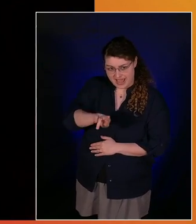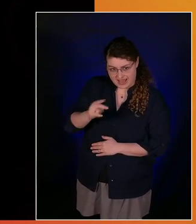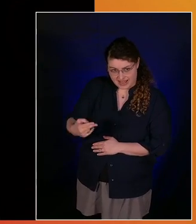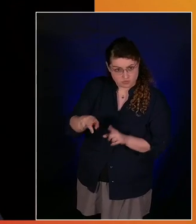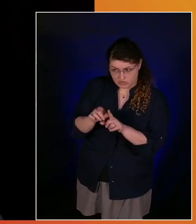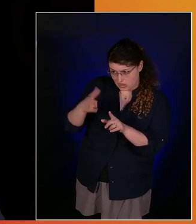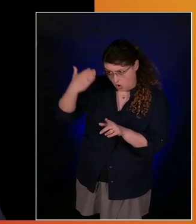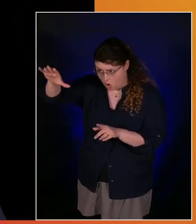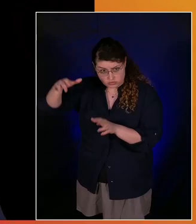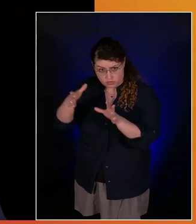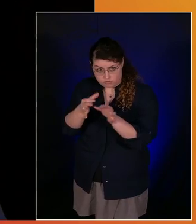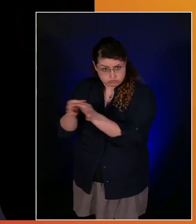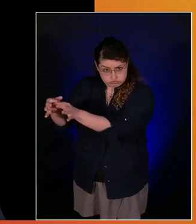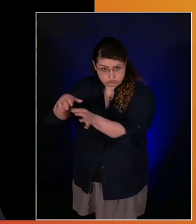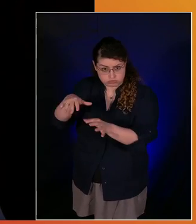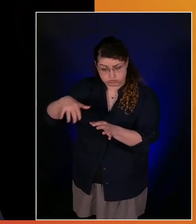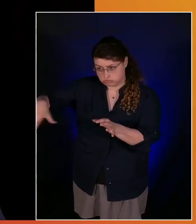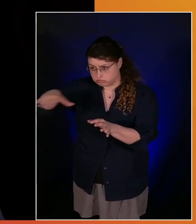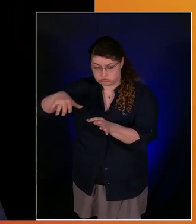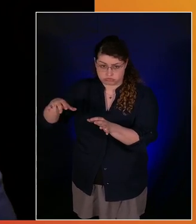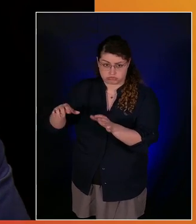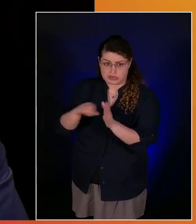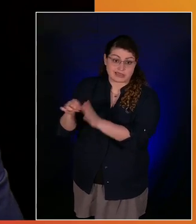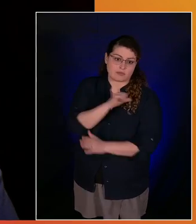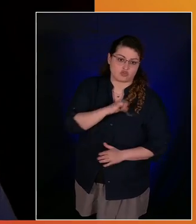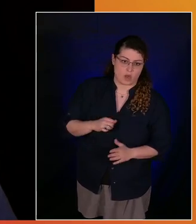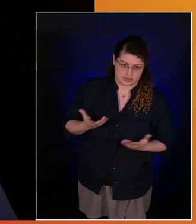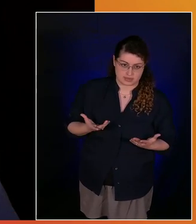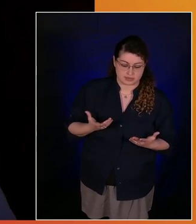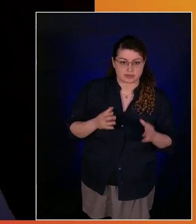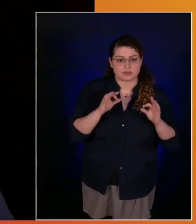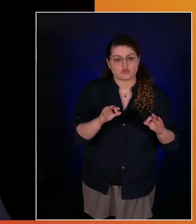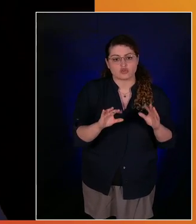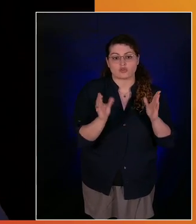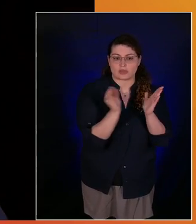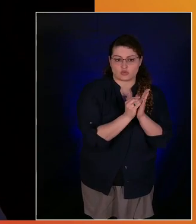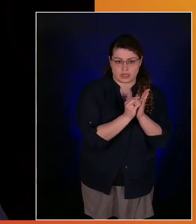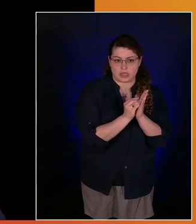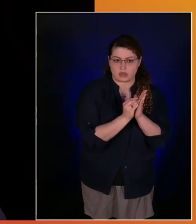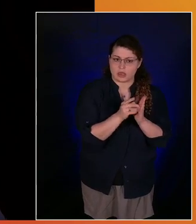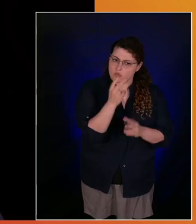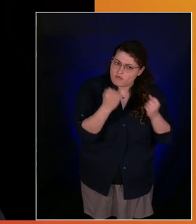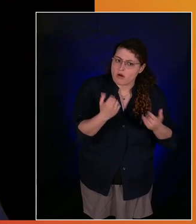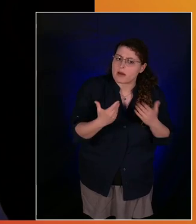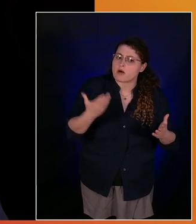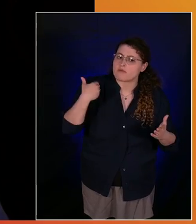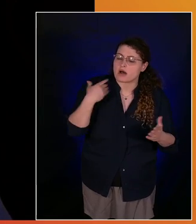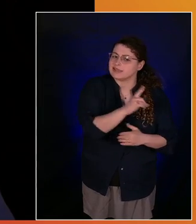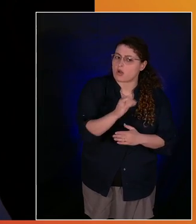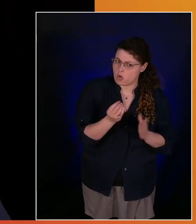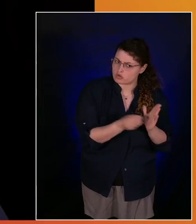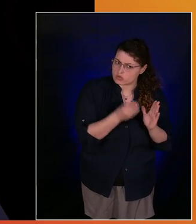dans d'autres partis ou familles politiqu voilà donc on a reprécisé de façon très forte comme rarement d'ailleurs dans